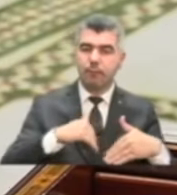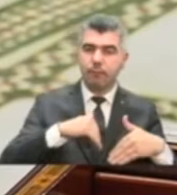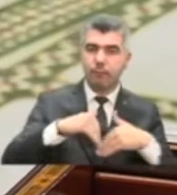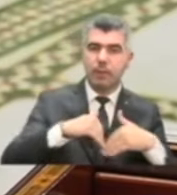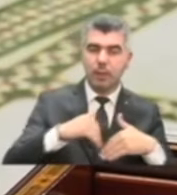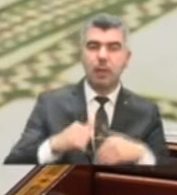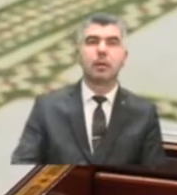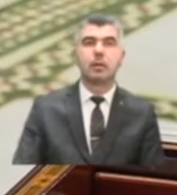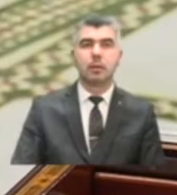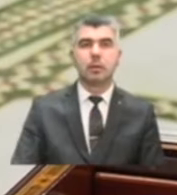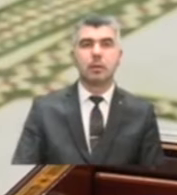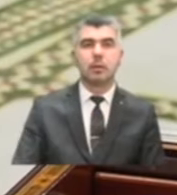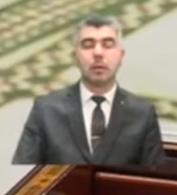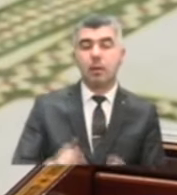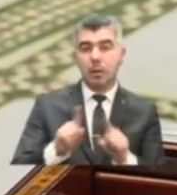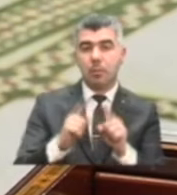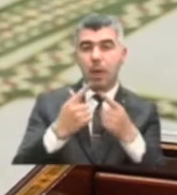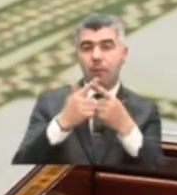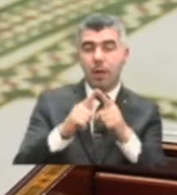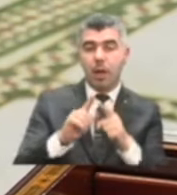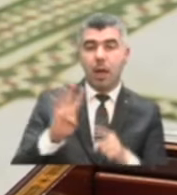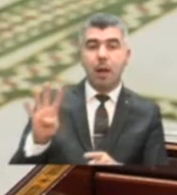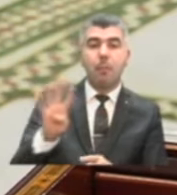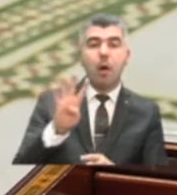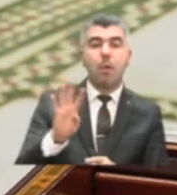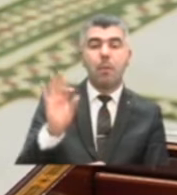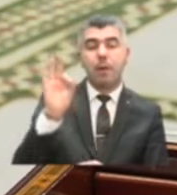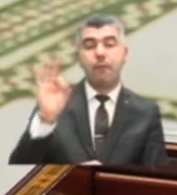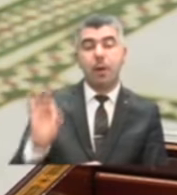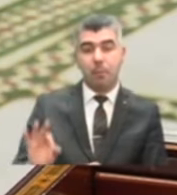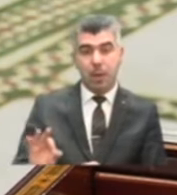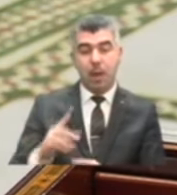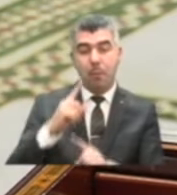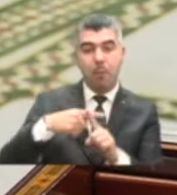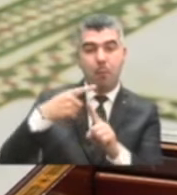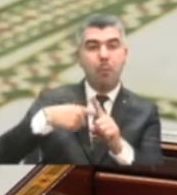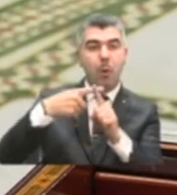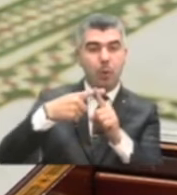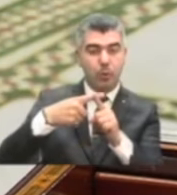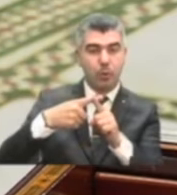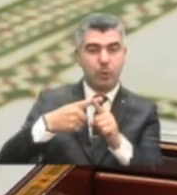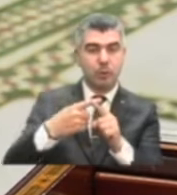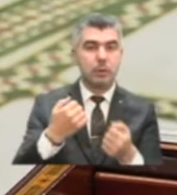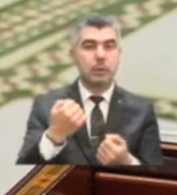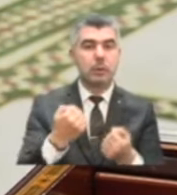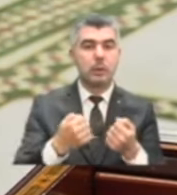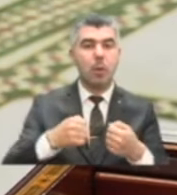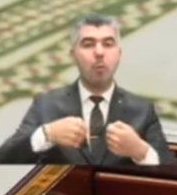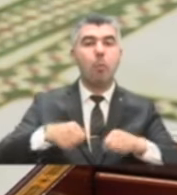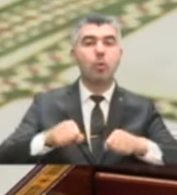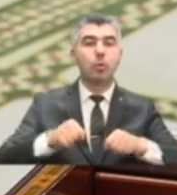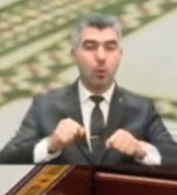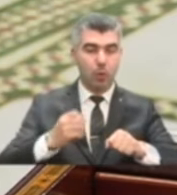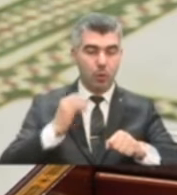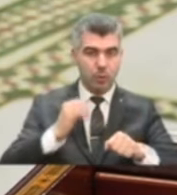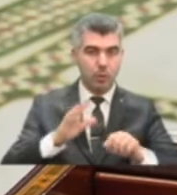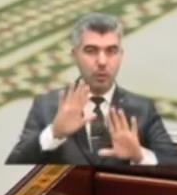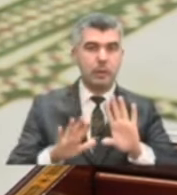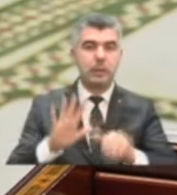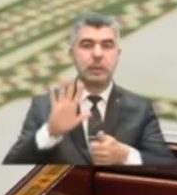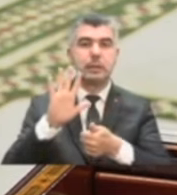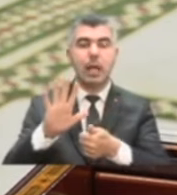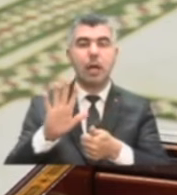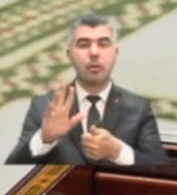هذه الوضعية هذه مختلفة. 44% ديال الارتفاع بالنسبة للسائقي ديال الدراجات النارية، و16%